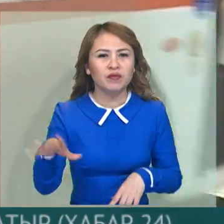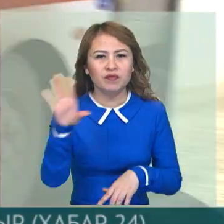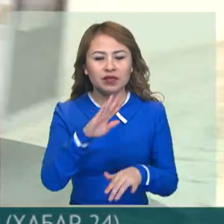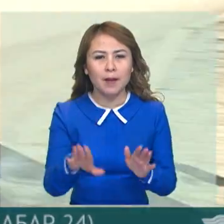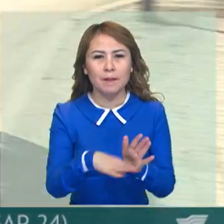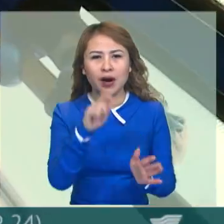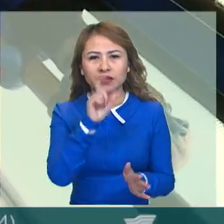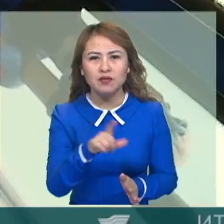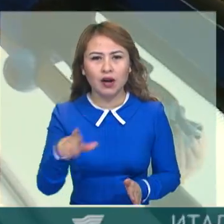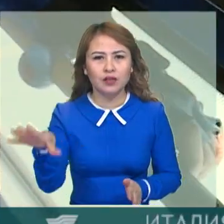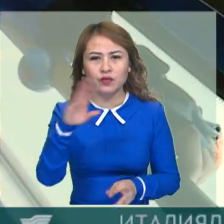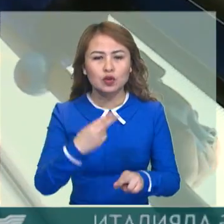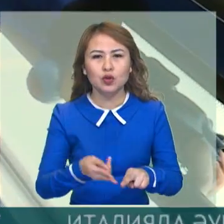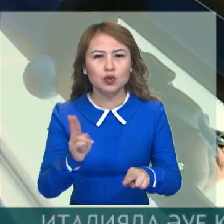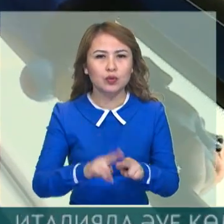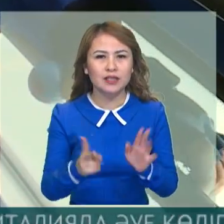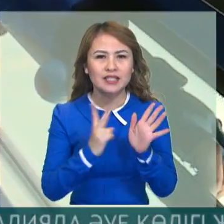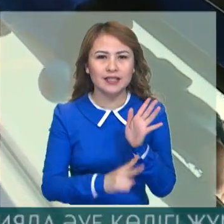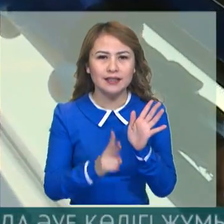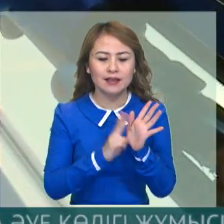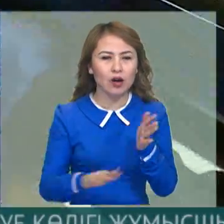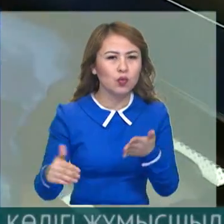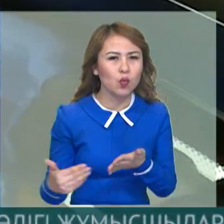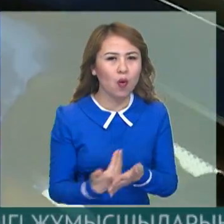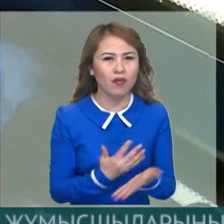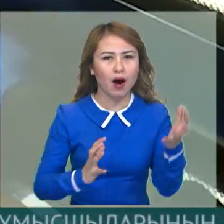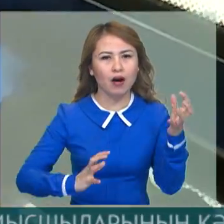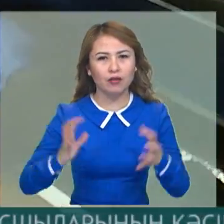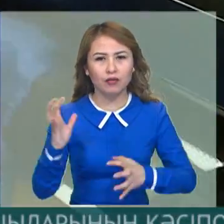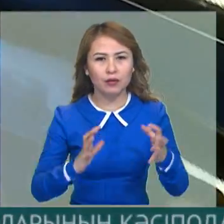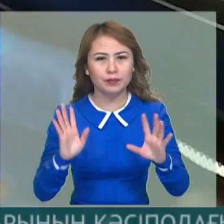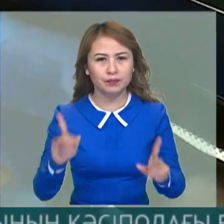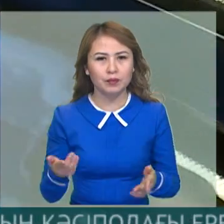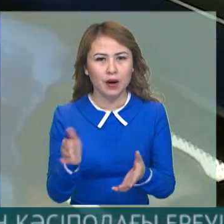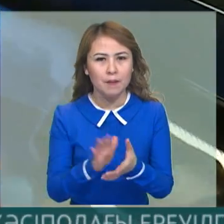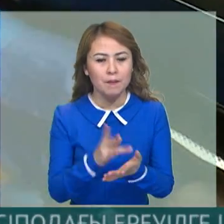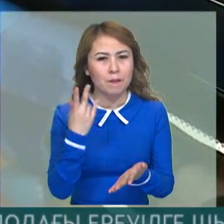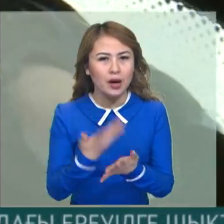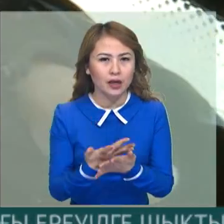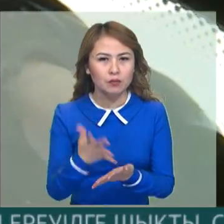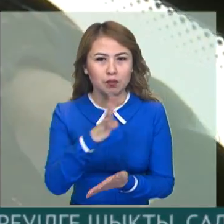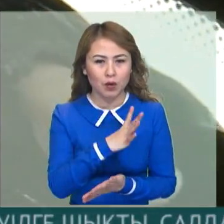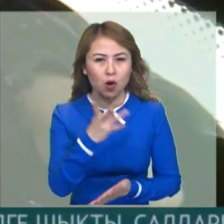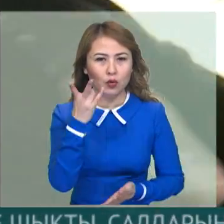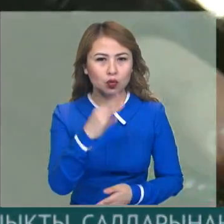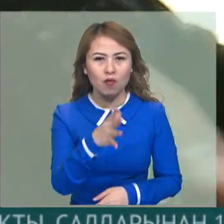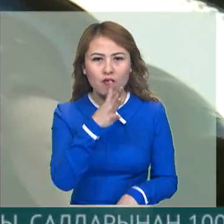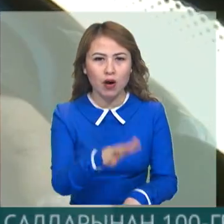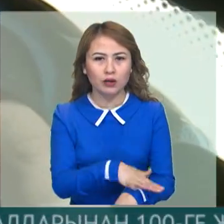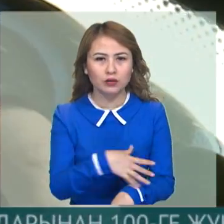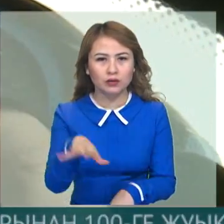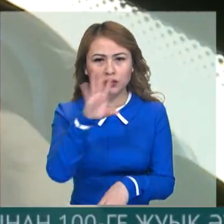қозғалмалы пандустармен жасақталған 70 су жаңа автобусты халыққа таныстырған болатын. Алайда көп ұзамай